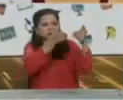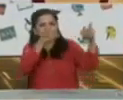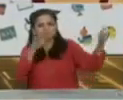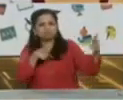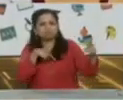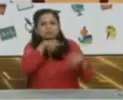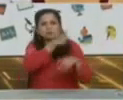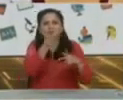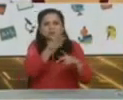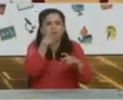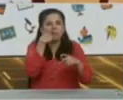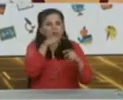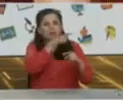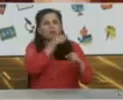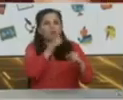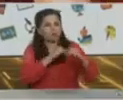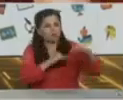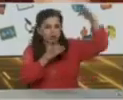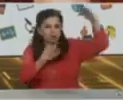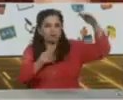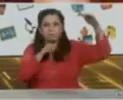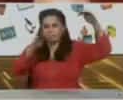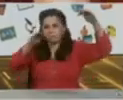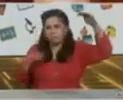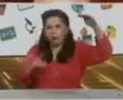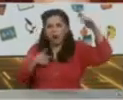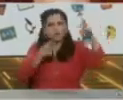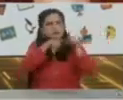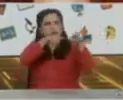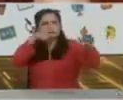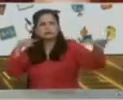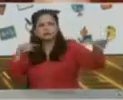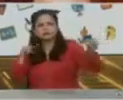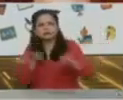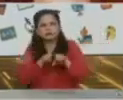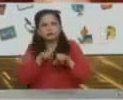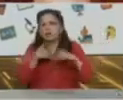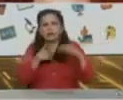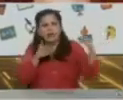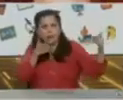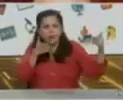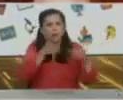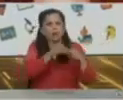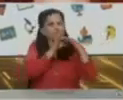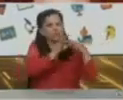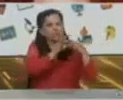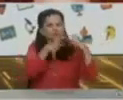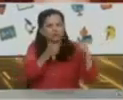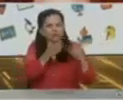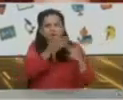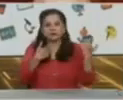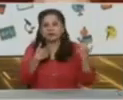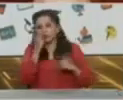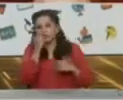जनरेशन गैप कम हो, इसका भी प्रयास कर रहे हैं। लेकिन